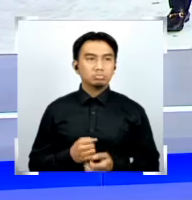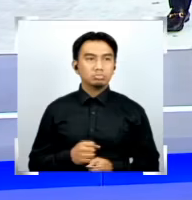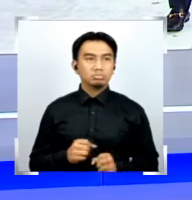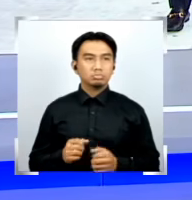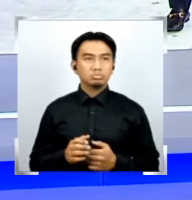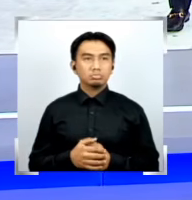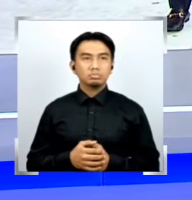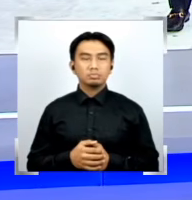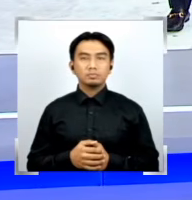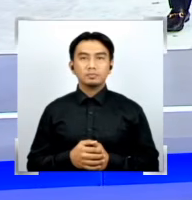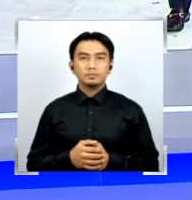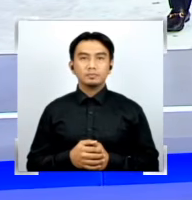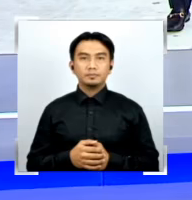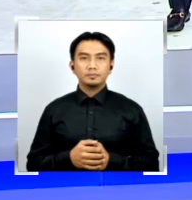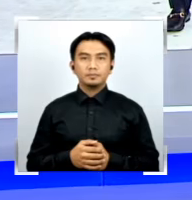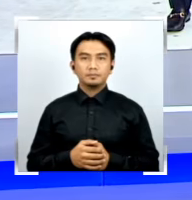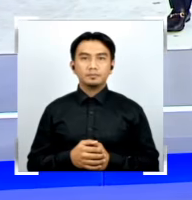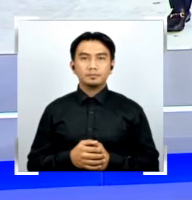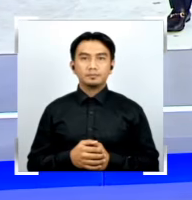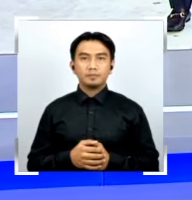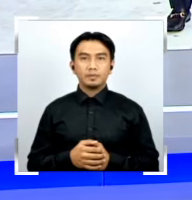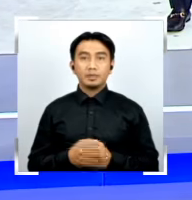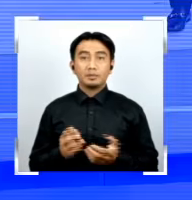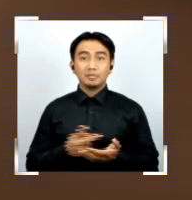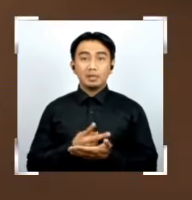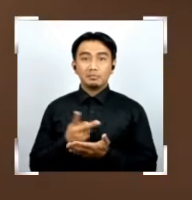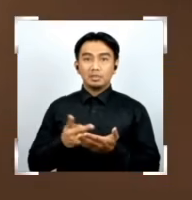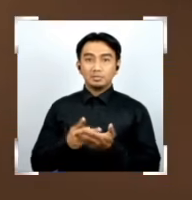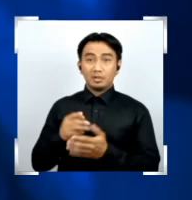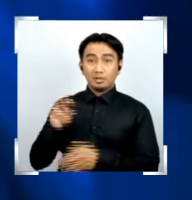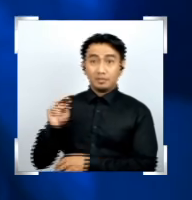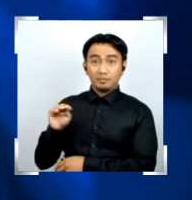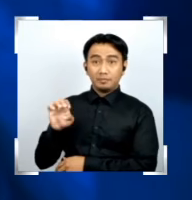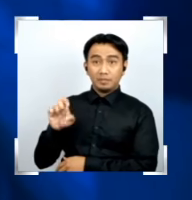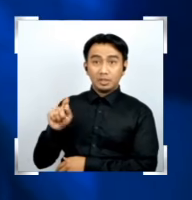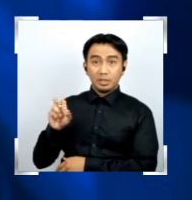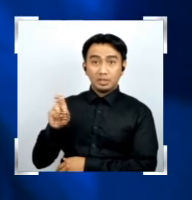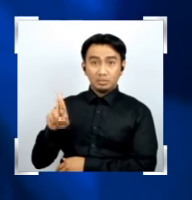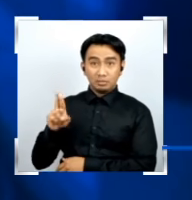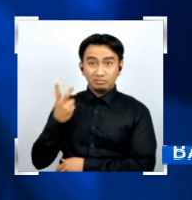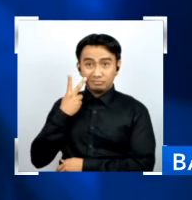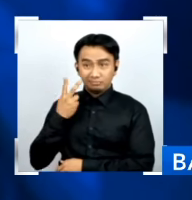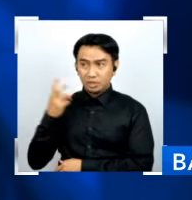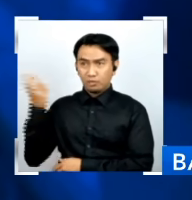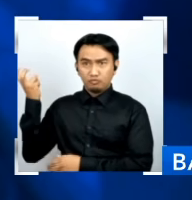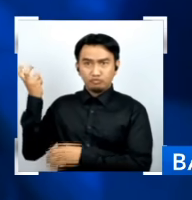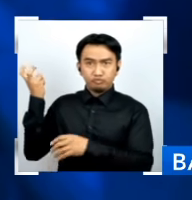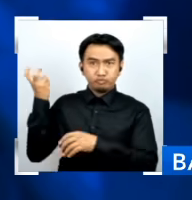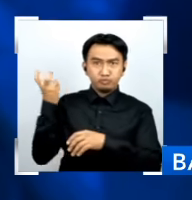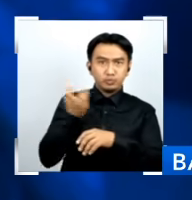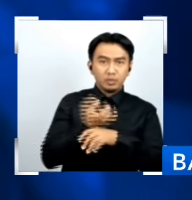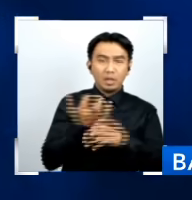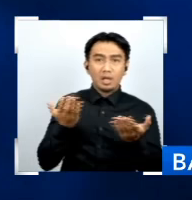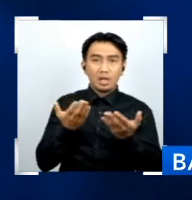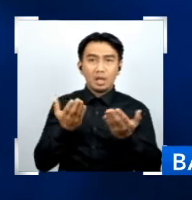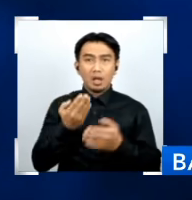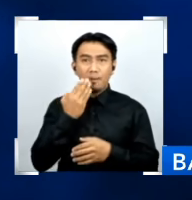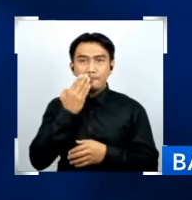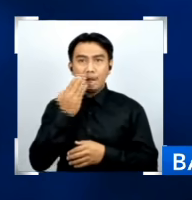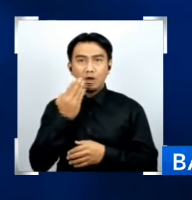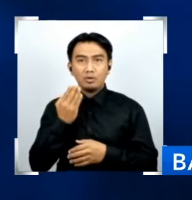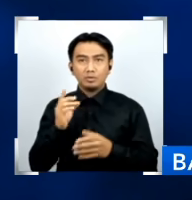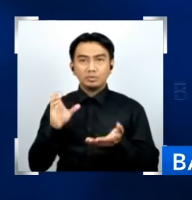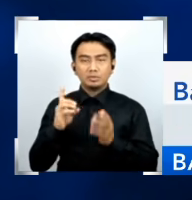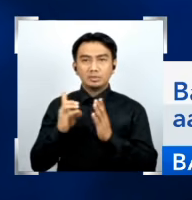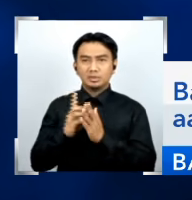Bahagi ng Bulalakaw. Yan po ang inaalam kaugnay ng batong bumagsak sa isang eskwelahan sa Bacolod City. Kulay itim,